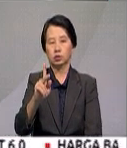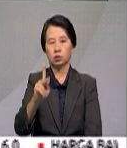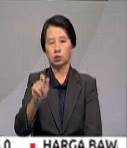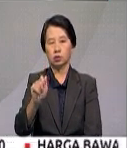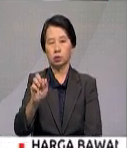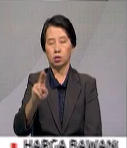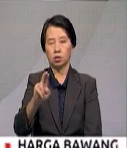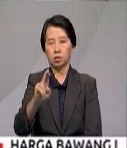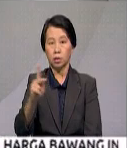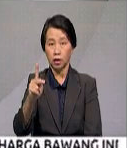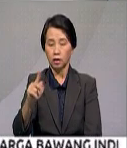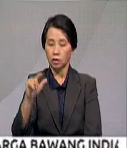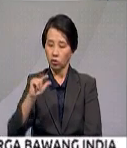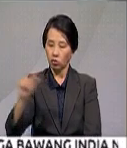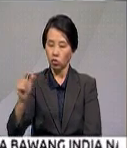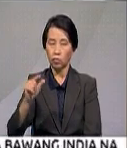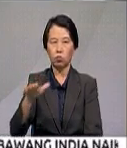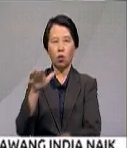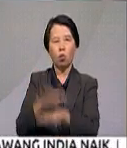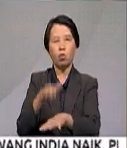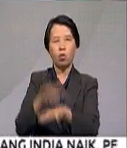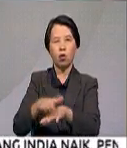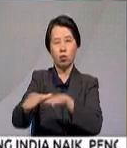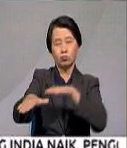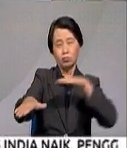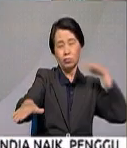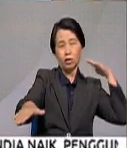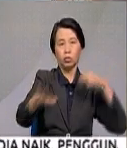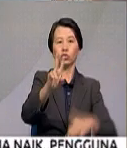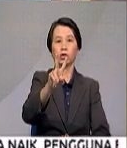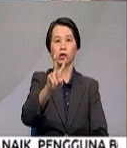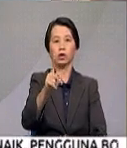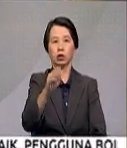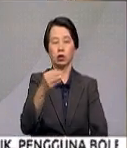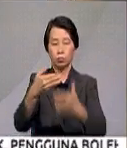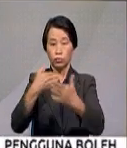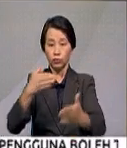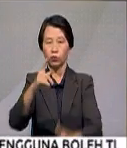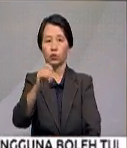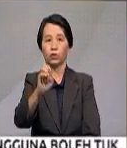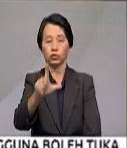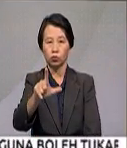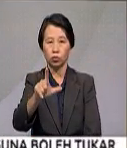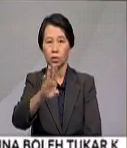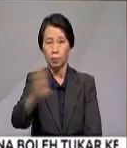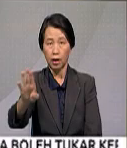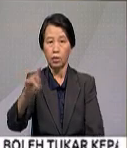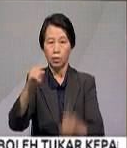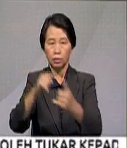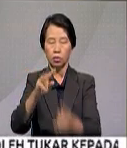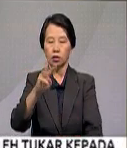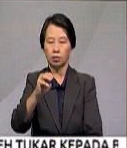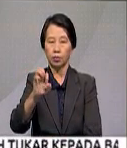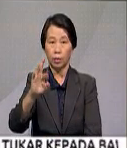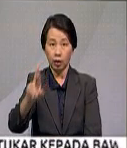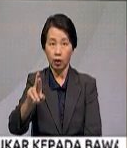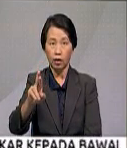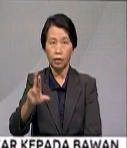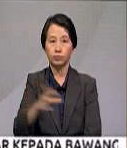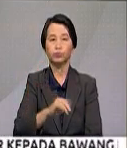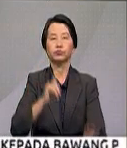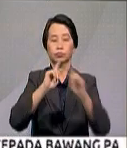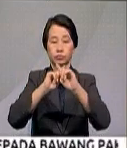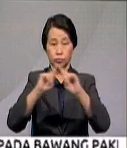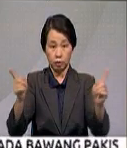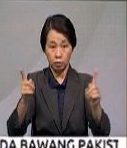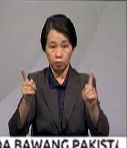Tol Gombak. Trafik sesak 2 km sebelum keluar Plaza Tol Gombak arah barat menuju ke MRR2.